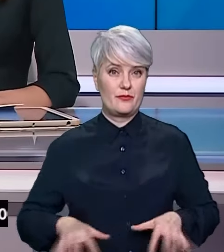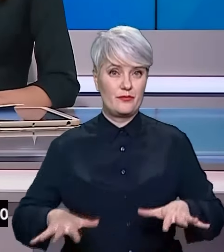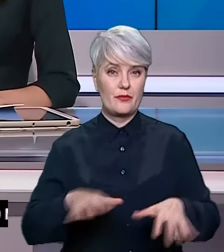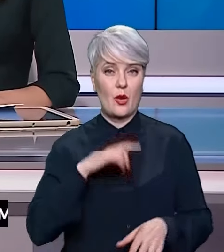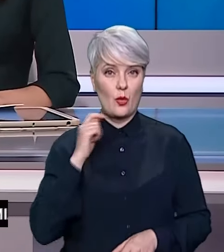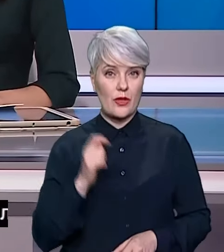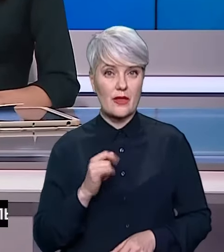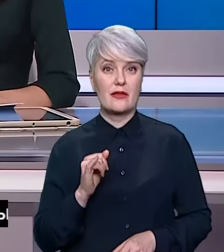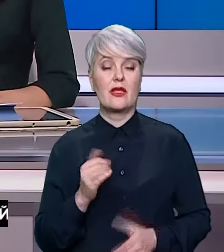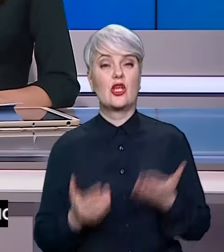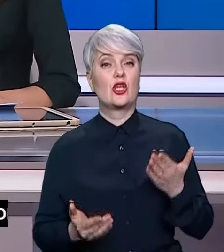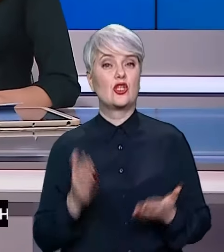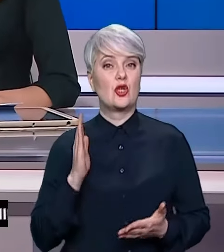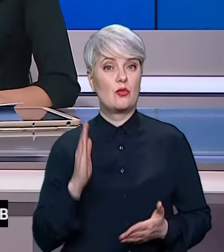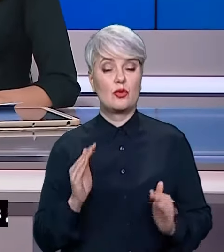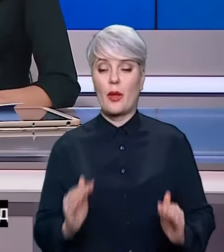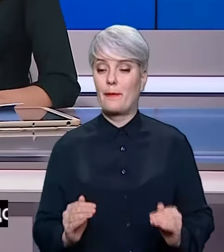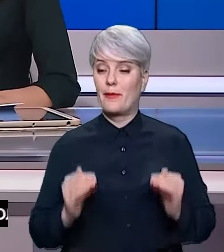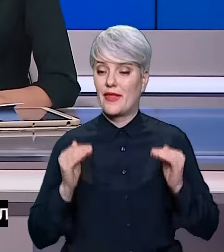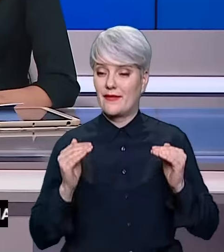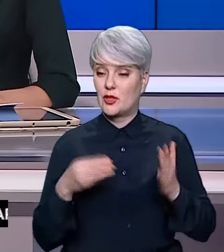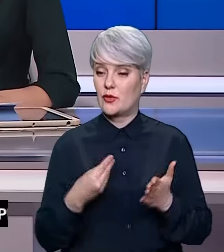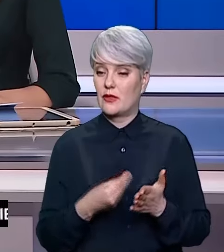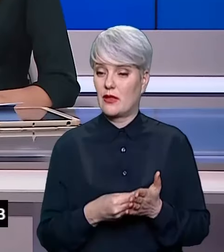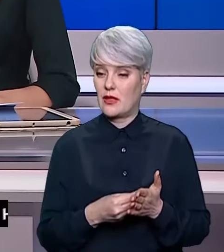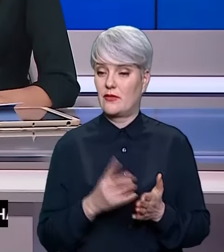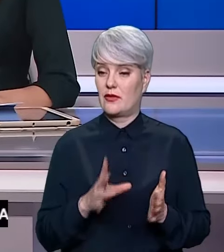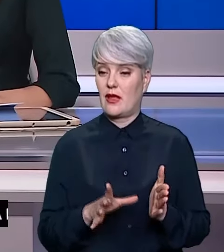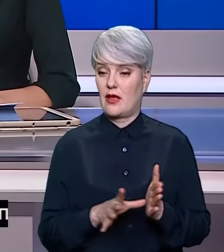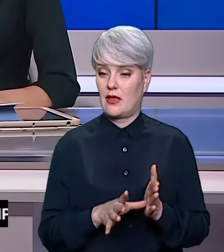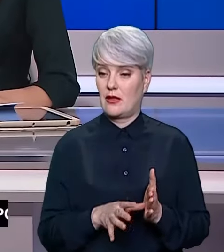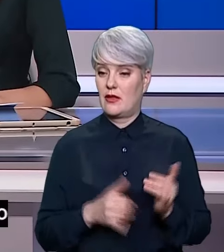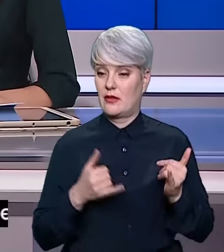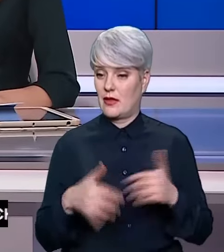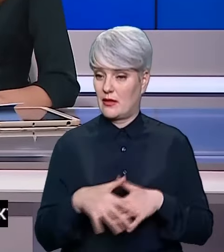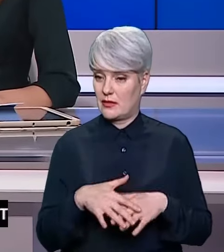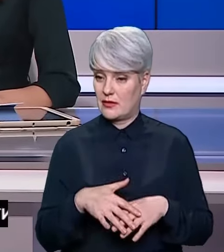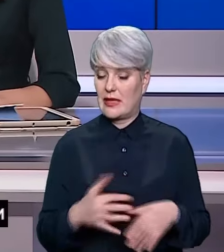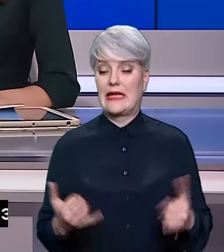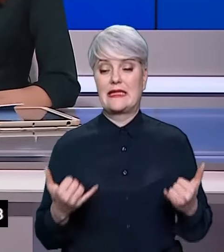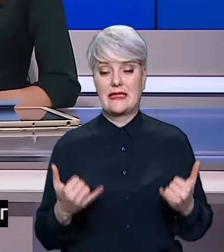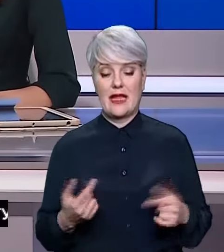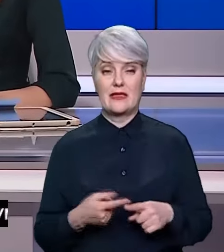чи будуть підвищувати тарифи на електроенергію для населення. Як почули, наразі це питання не розглядається.